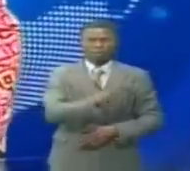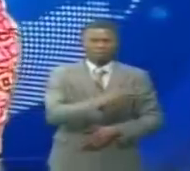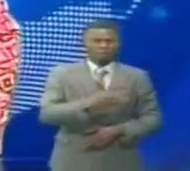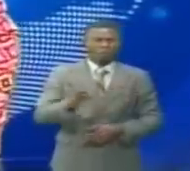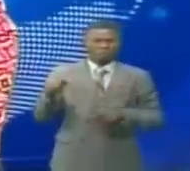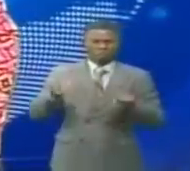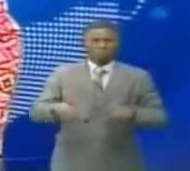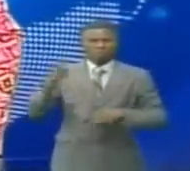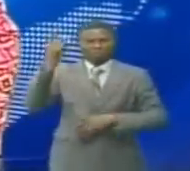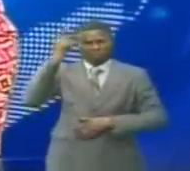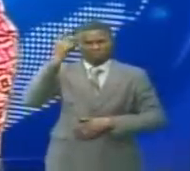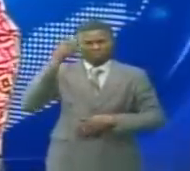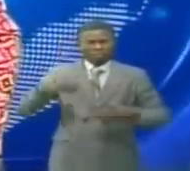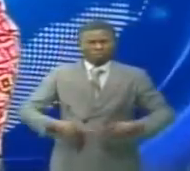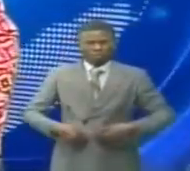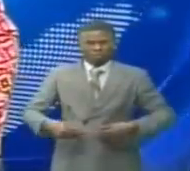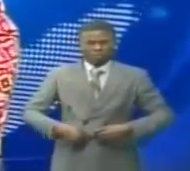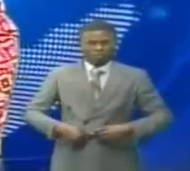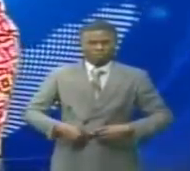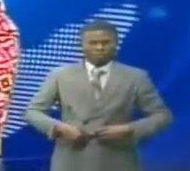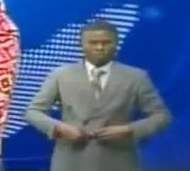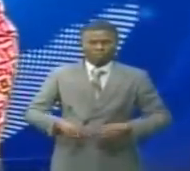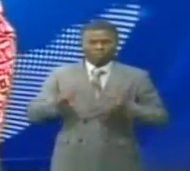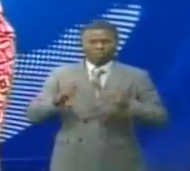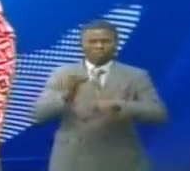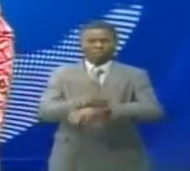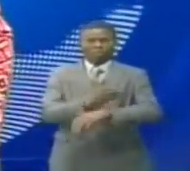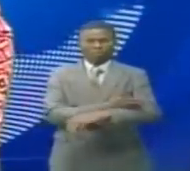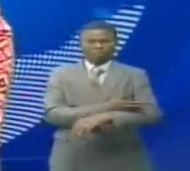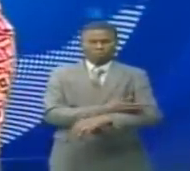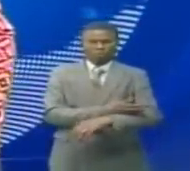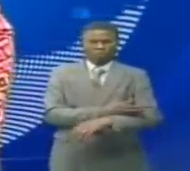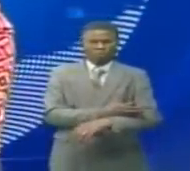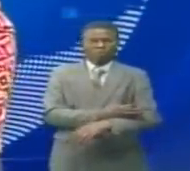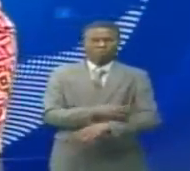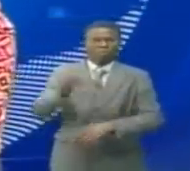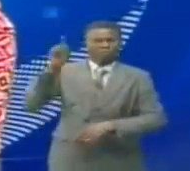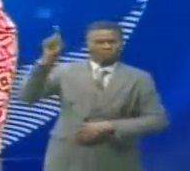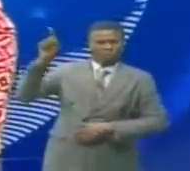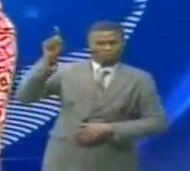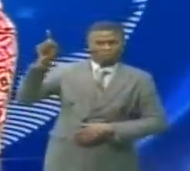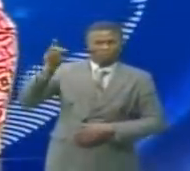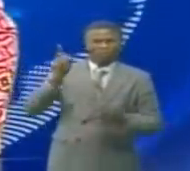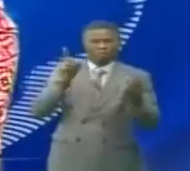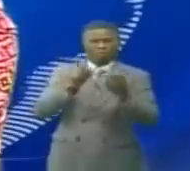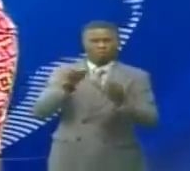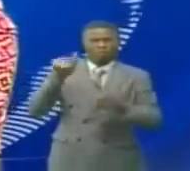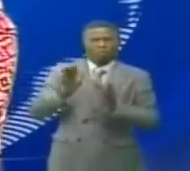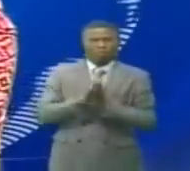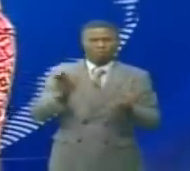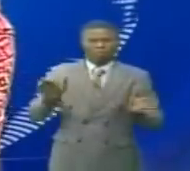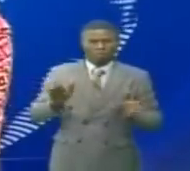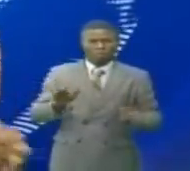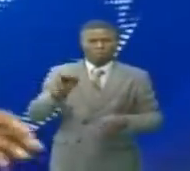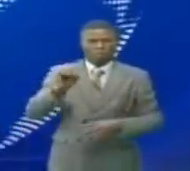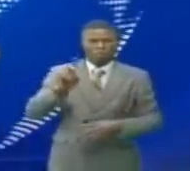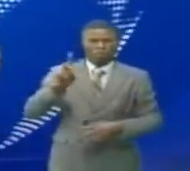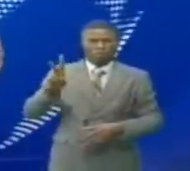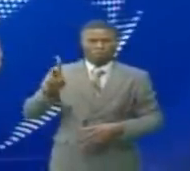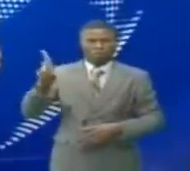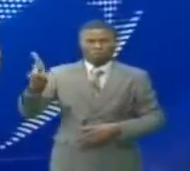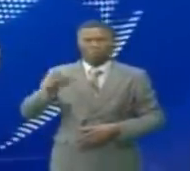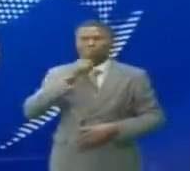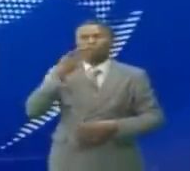Revenons à Kinshasa où la jeunesse des UDPS Forces du Progrès Lukunga, commune de Ngalima, a rencontré le directeur général de l'OVD au menu de